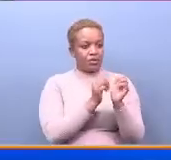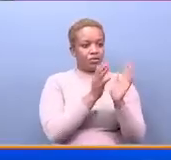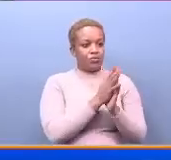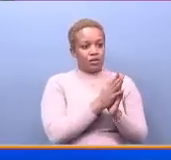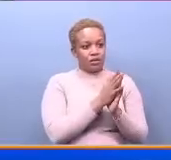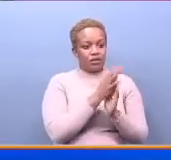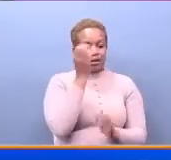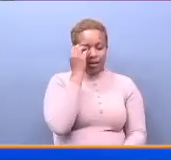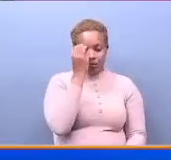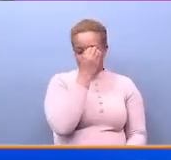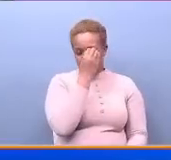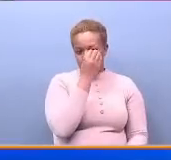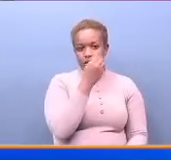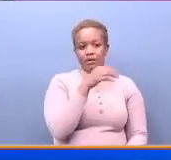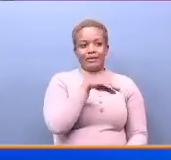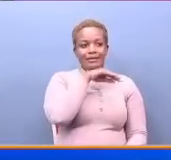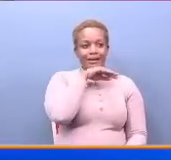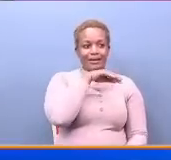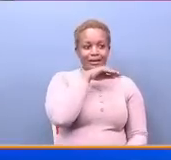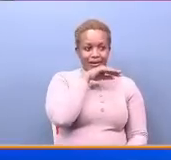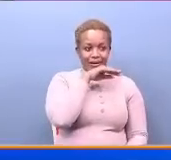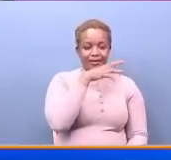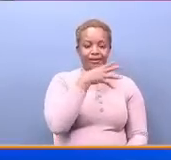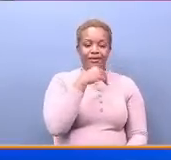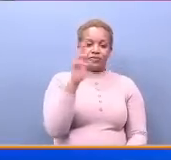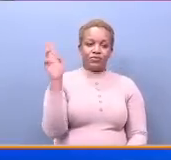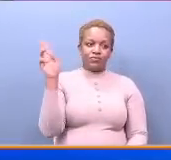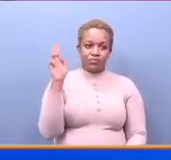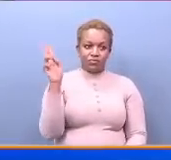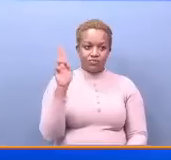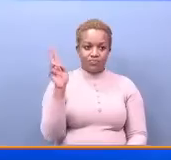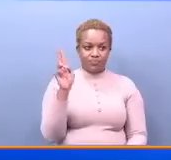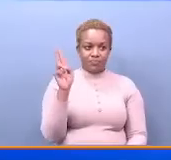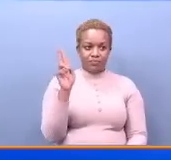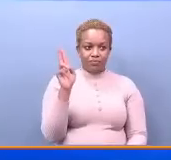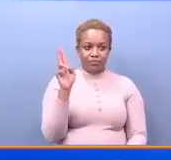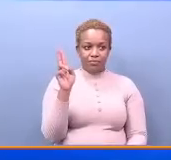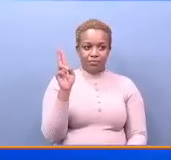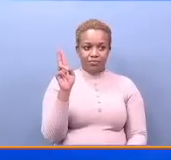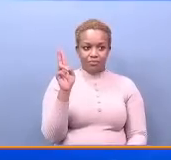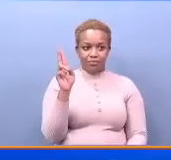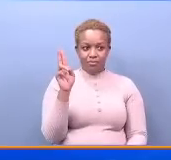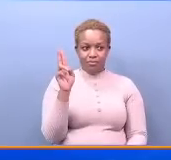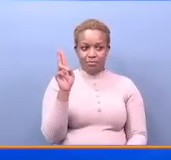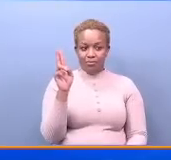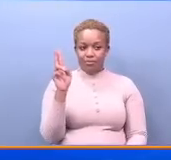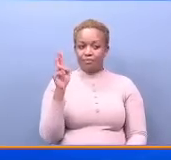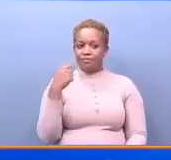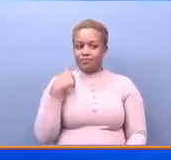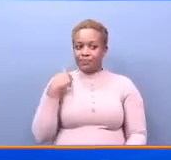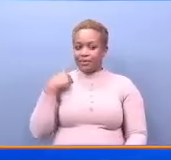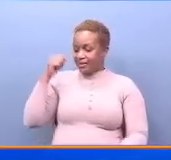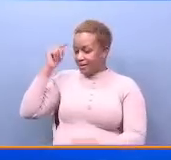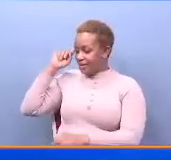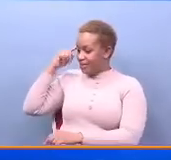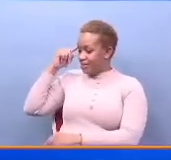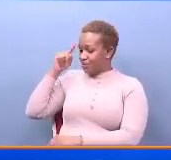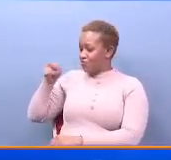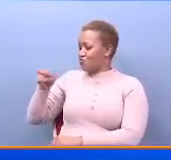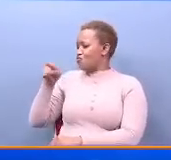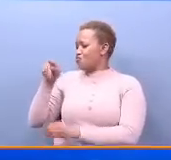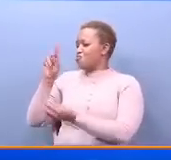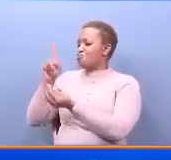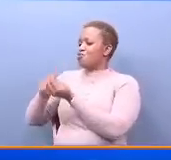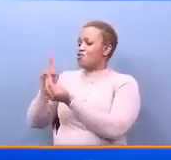Karua. Nitakuja sikubali swali jibu swali kwa interview zangu zote. Kama umekuwa kuzimoni tunafikiri wewe bado ni wewe ni mono kwa hii kazi. Na